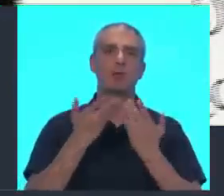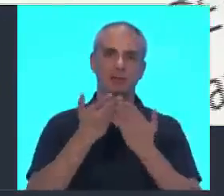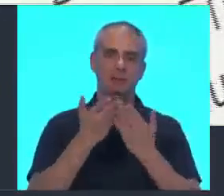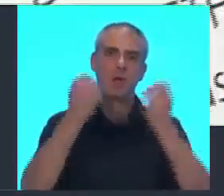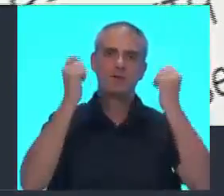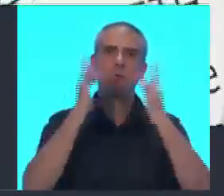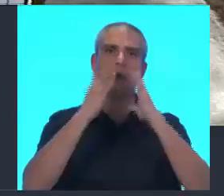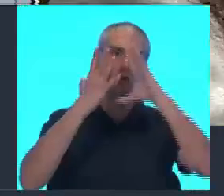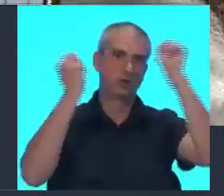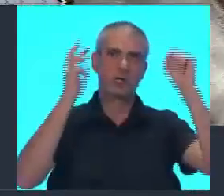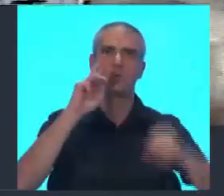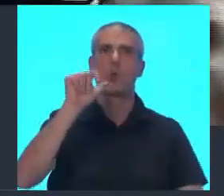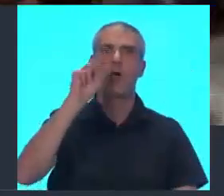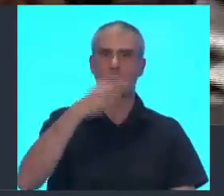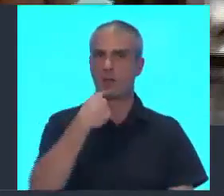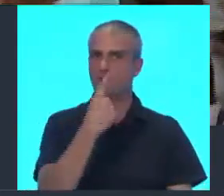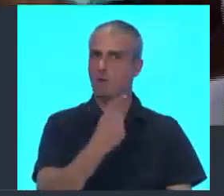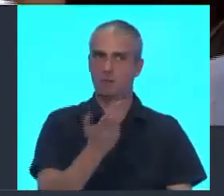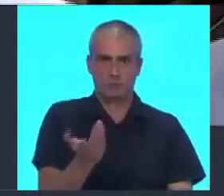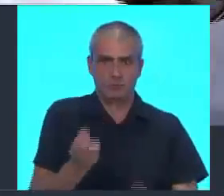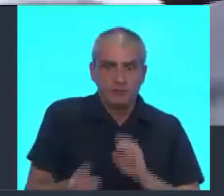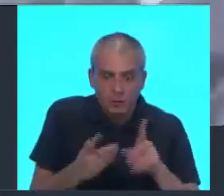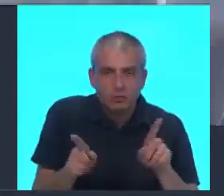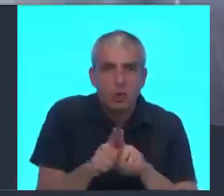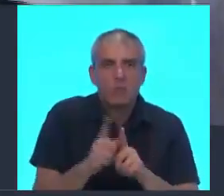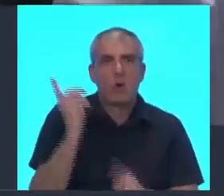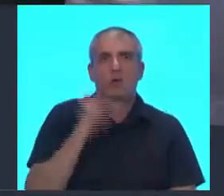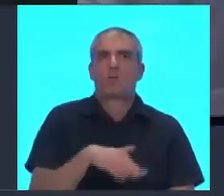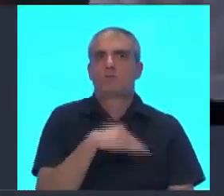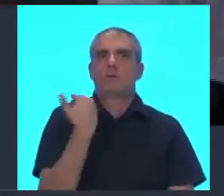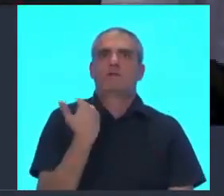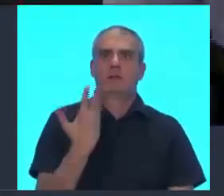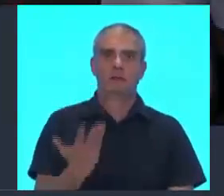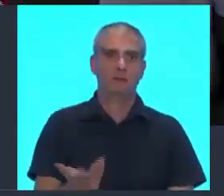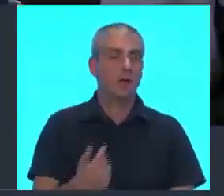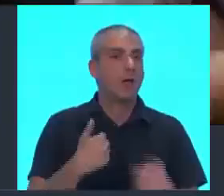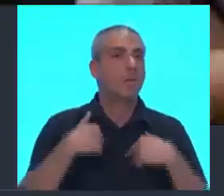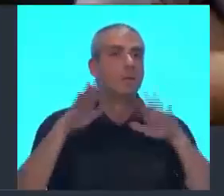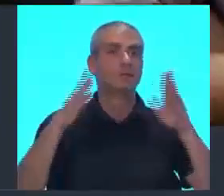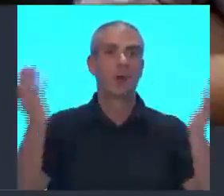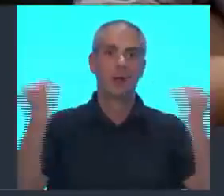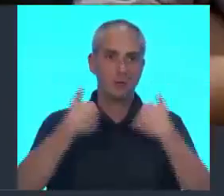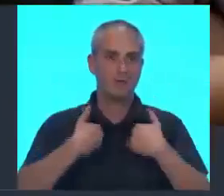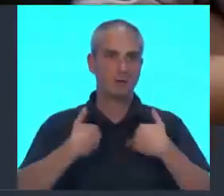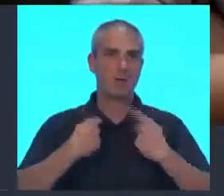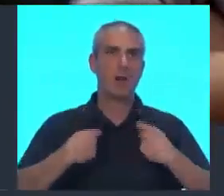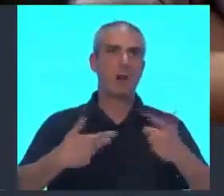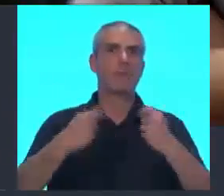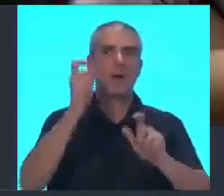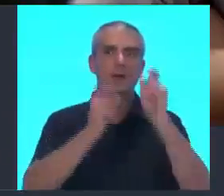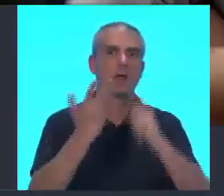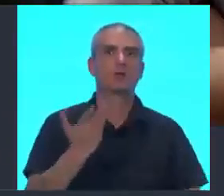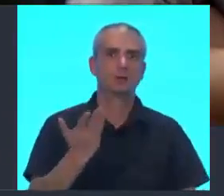מול שגרירות רואנדה וטענו, גירוש לרואנדה כמו כגזר דין מוות. הממשלה נופלת אלינו למחירת